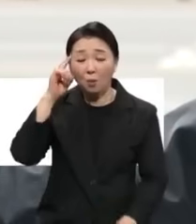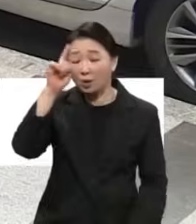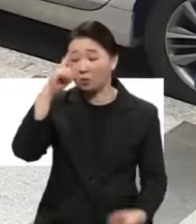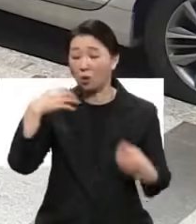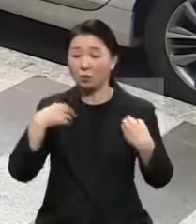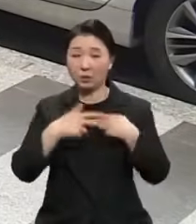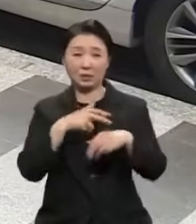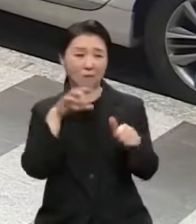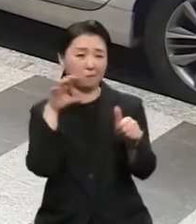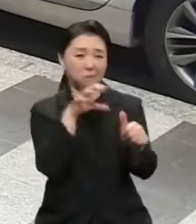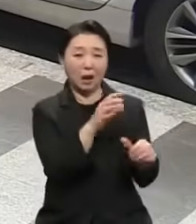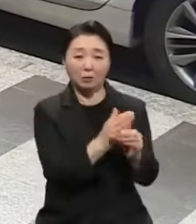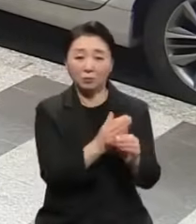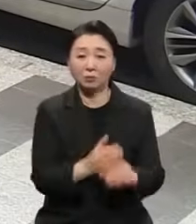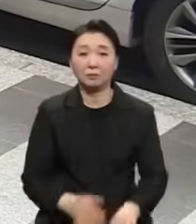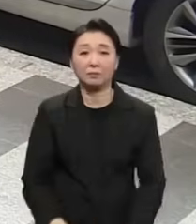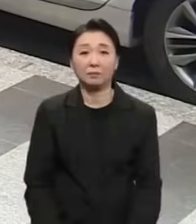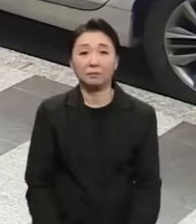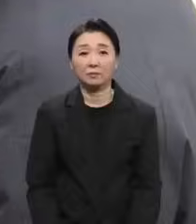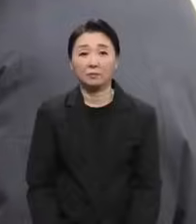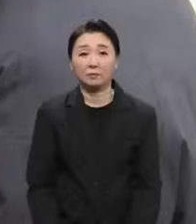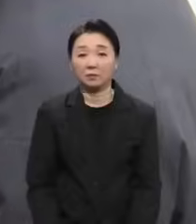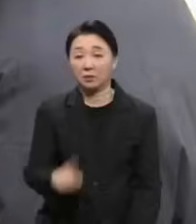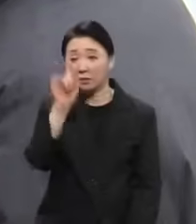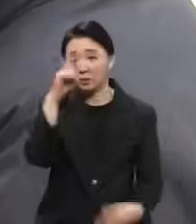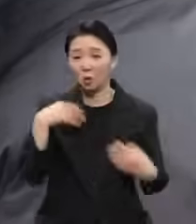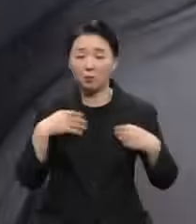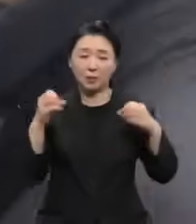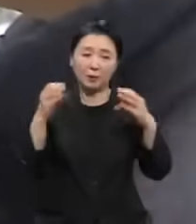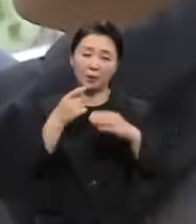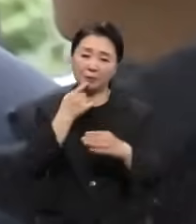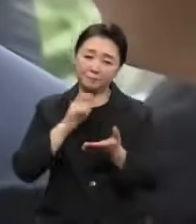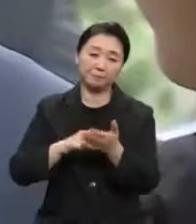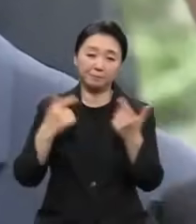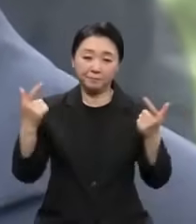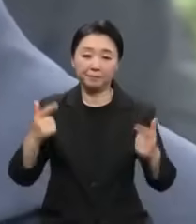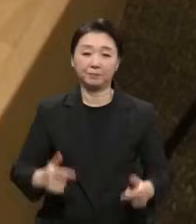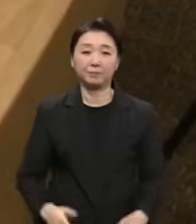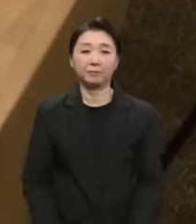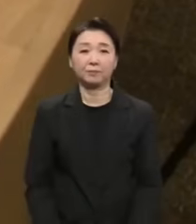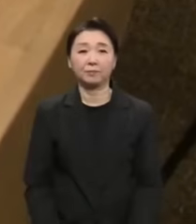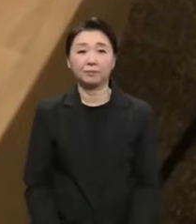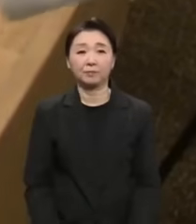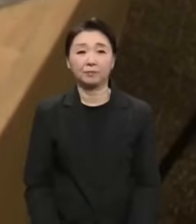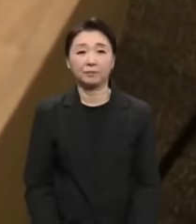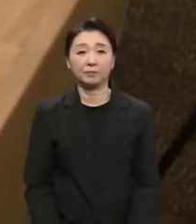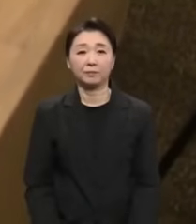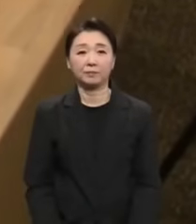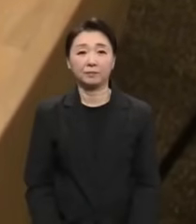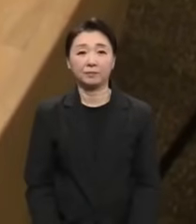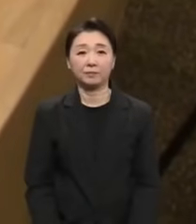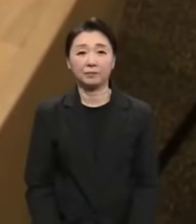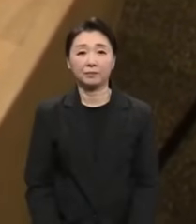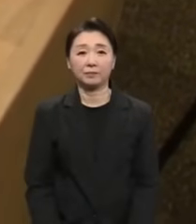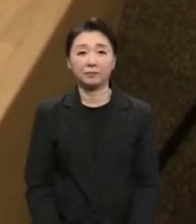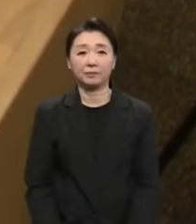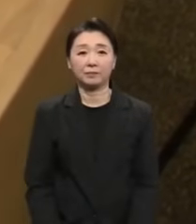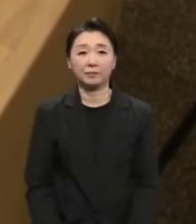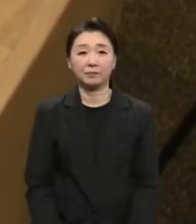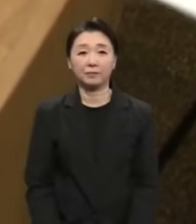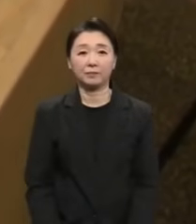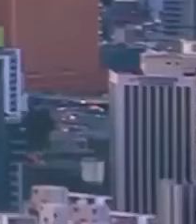있는. 누가 되든 정부와의 대화가 쉽지는 않을 것으로 보입니다. JTBC 박유미입니다.